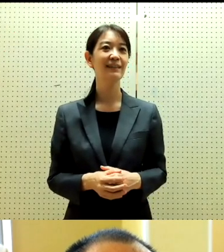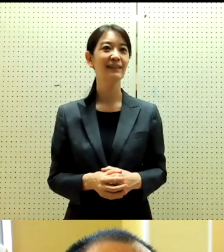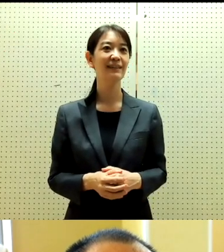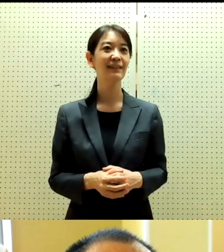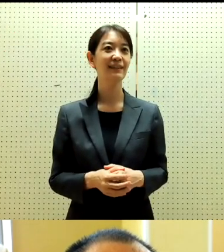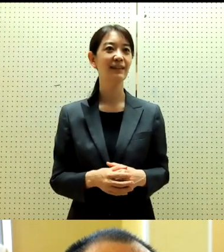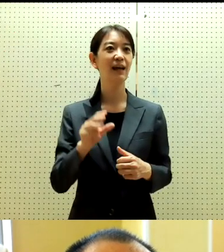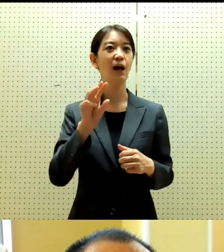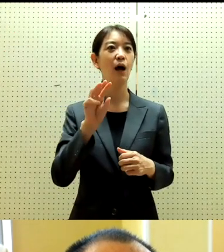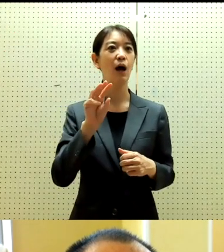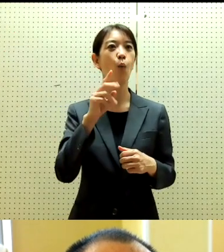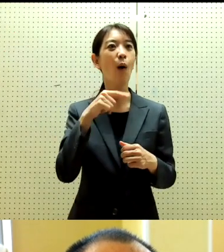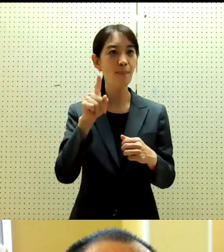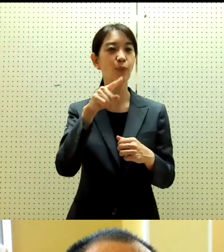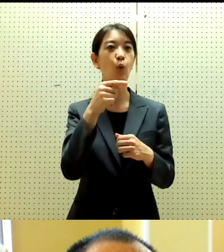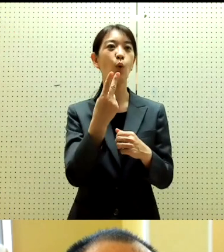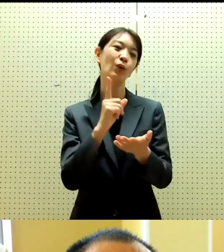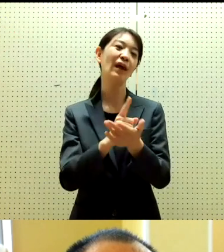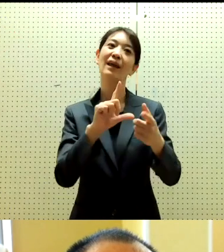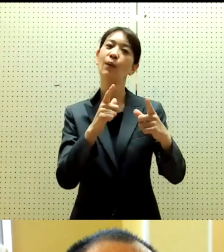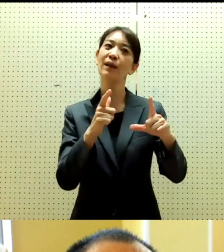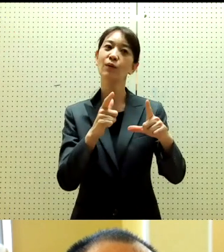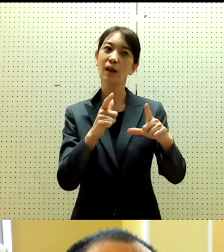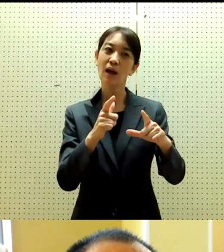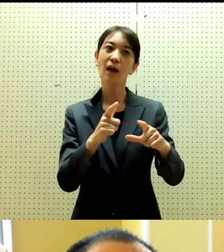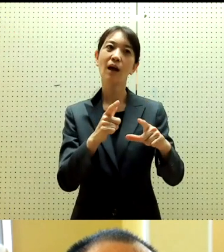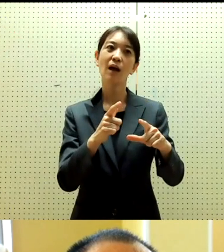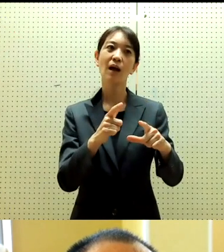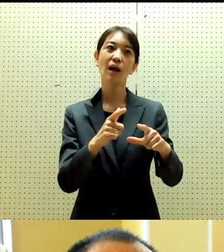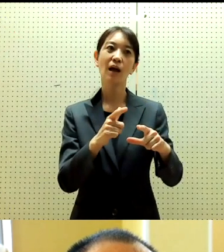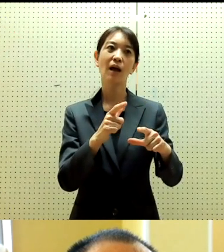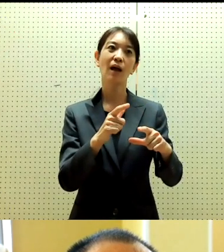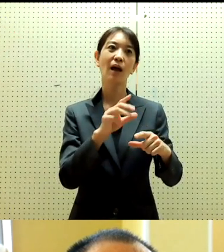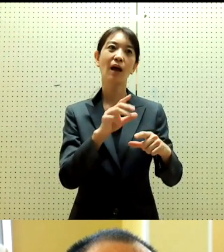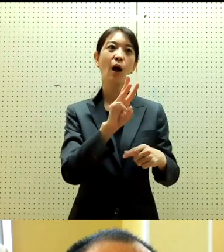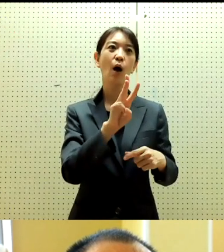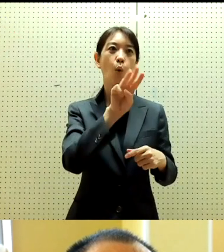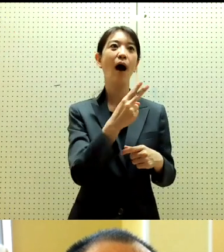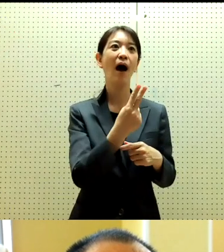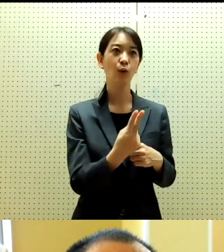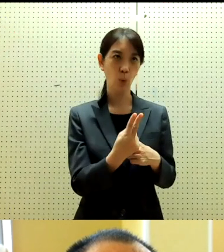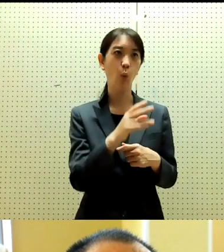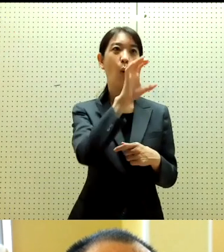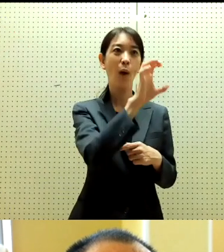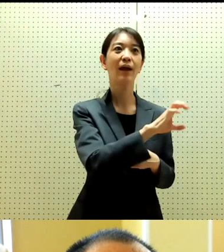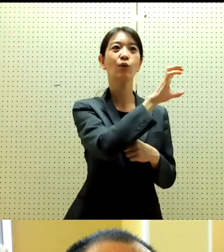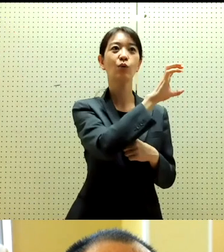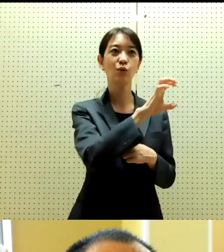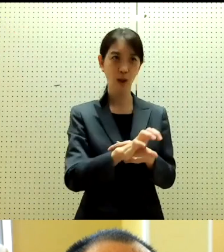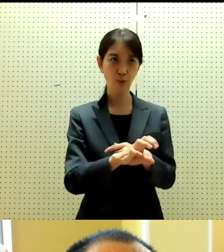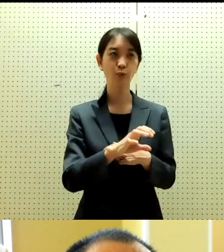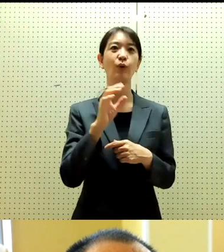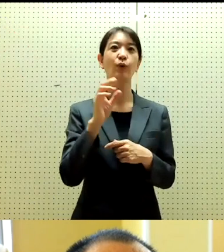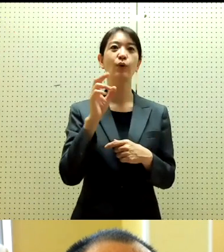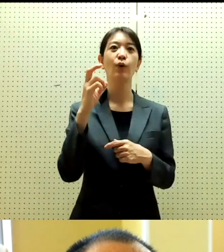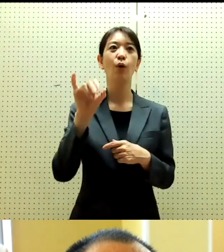だけでなくて使い勝手が良ければ、まあ、ワードですとかエクセルいろいろノート等を使っていろいろ工夫